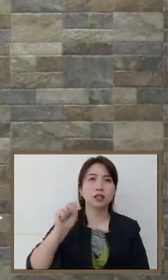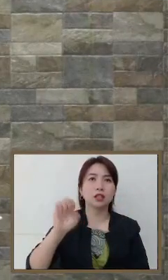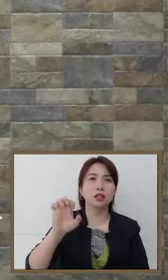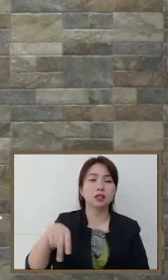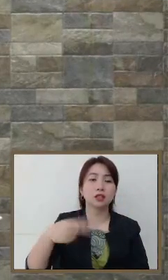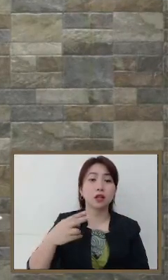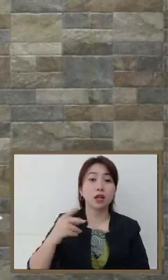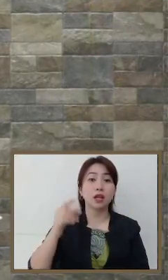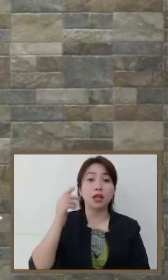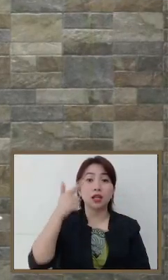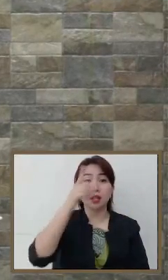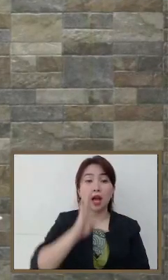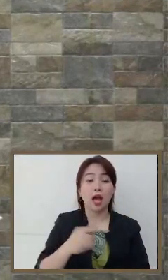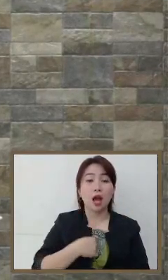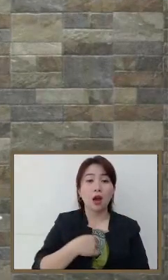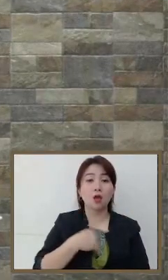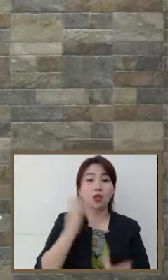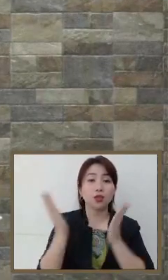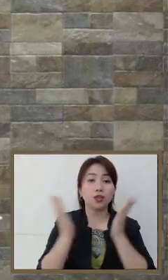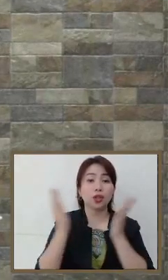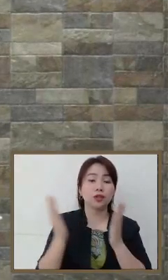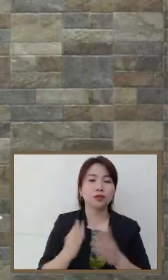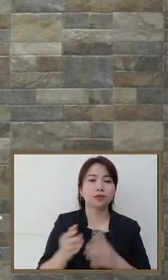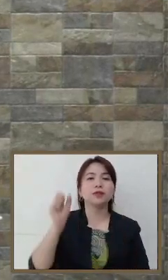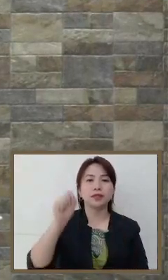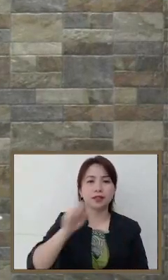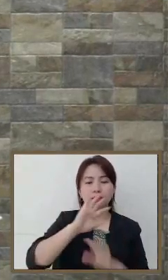pinaglilingkuran He is an omniscient